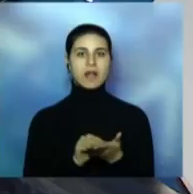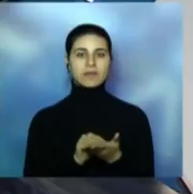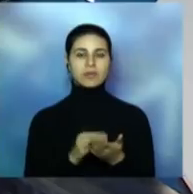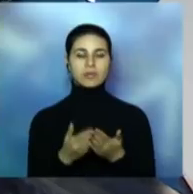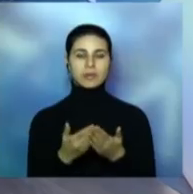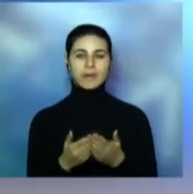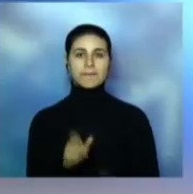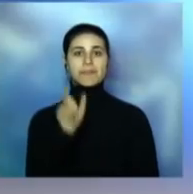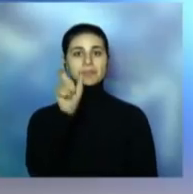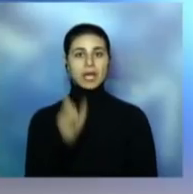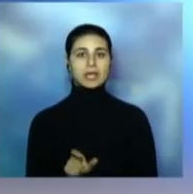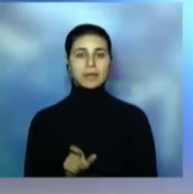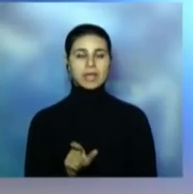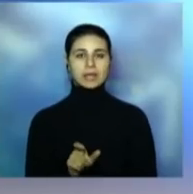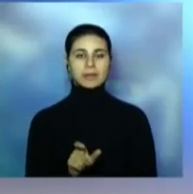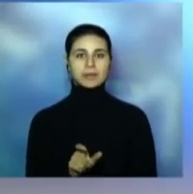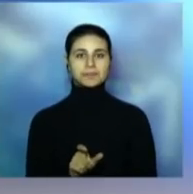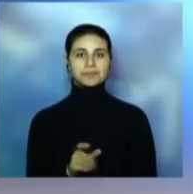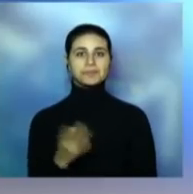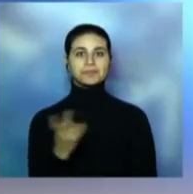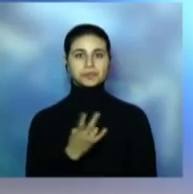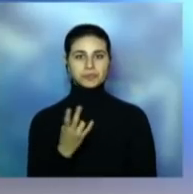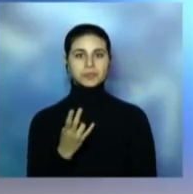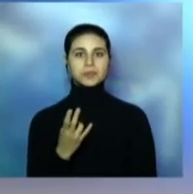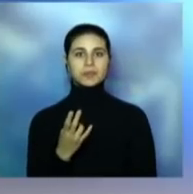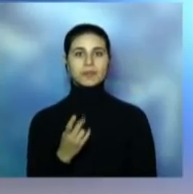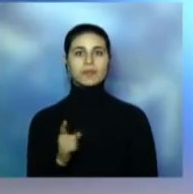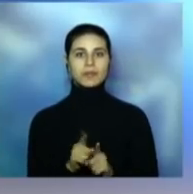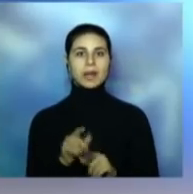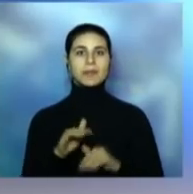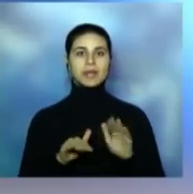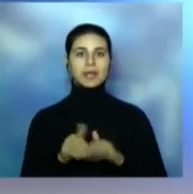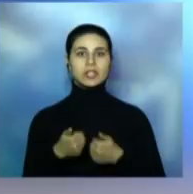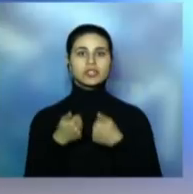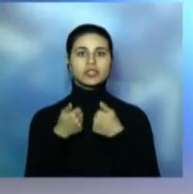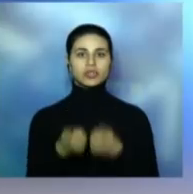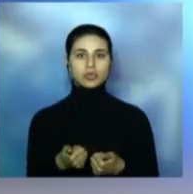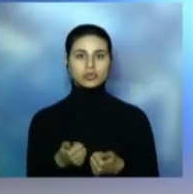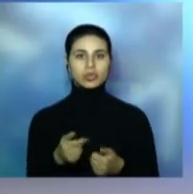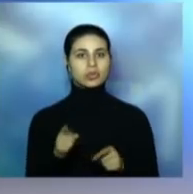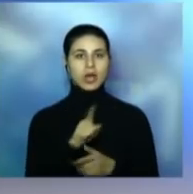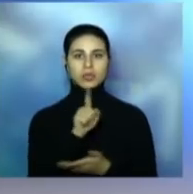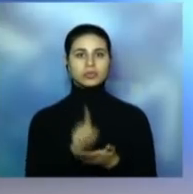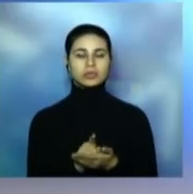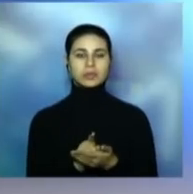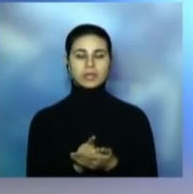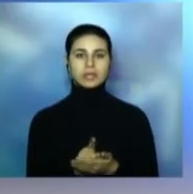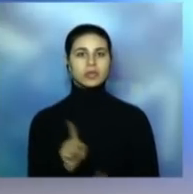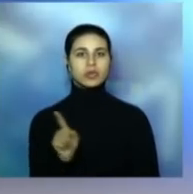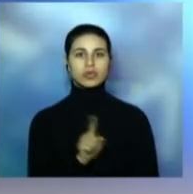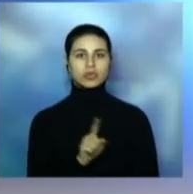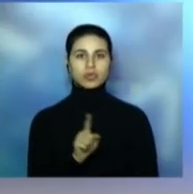ანუ ადამიანებმა ერთმანეთს ხელი შეუწყონ, დაეხმარონ ერთმანეთს,